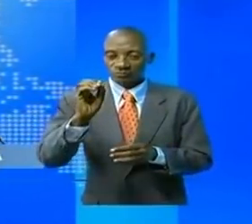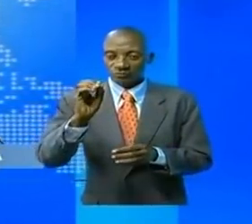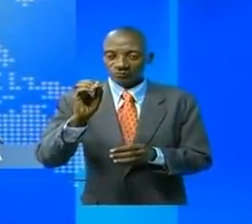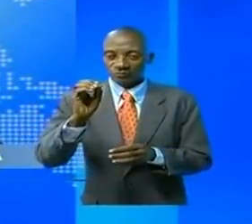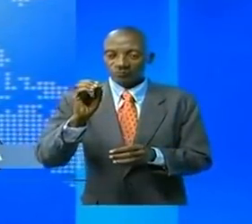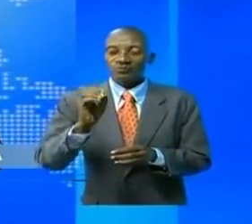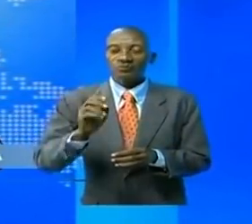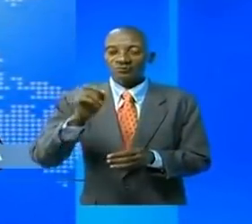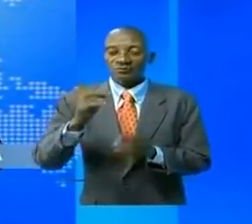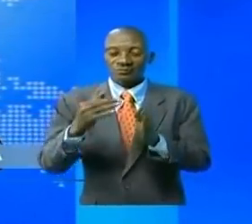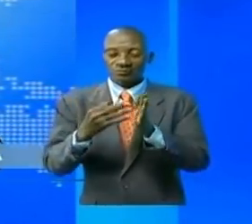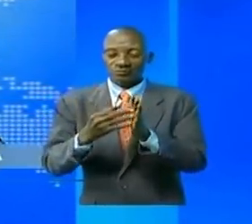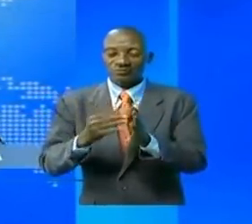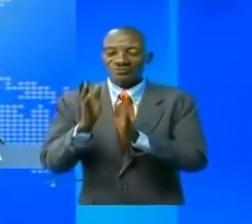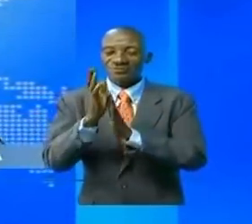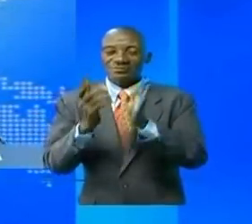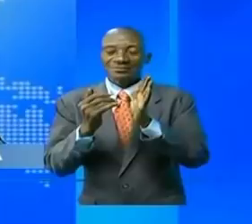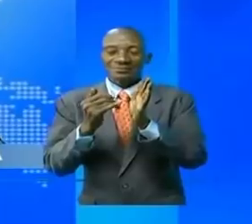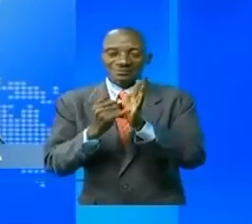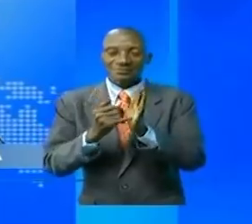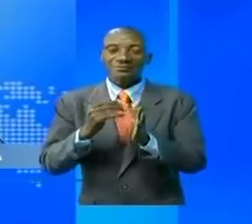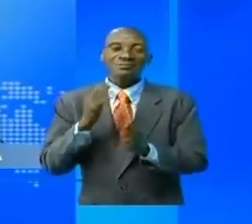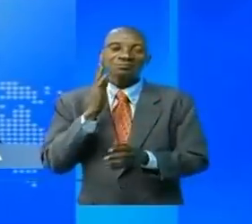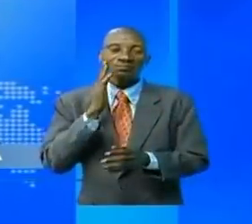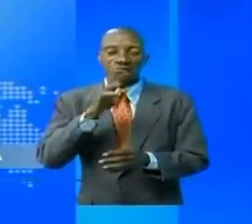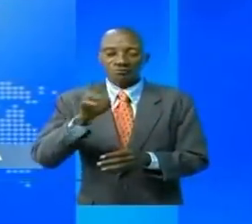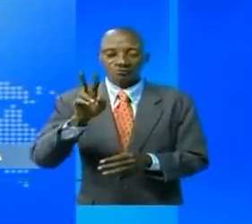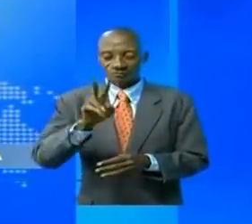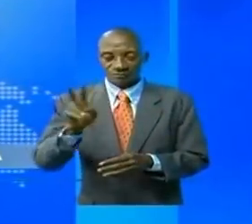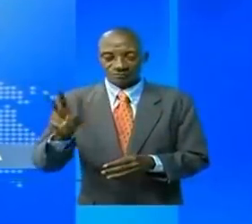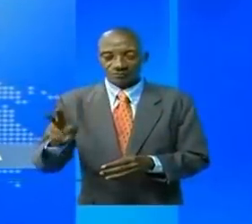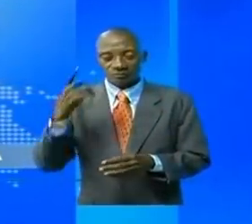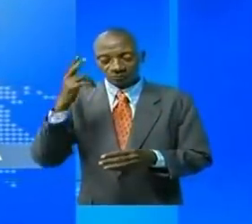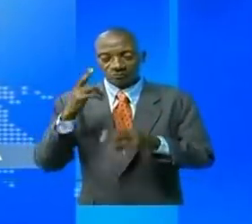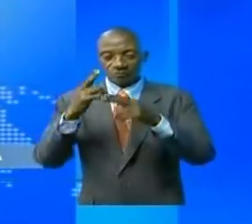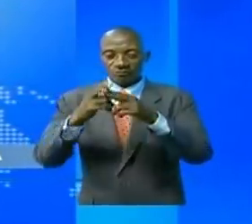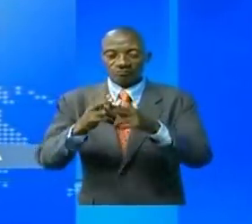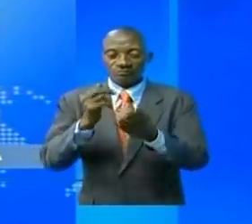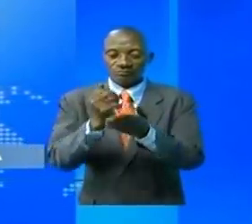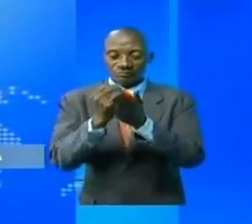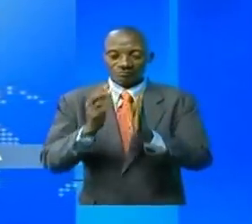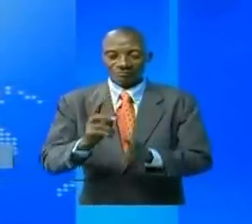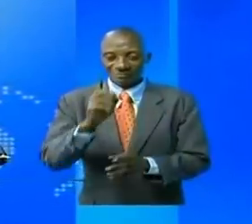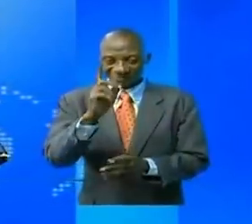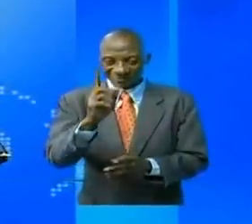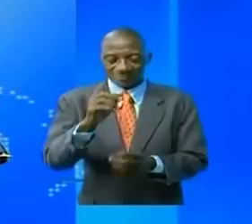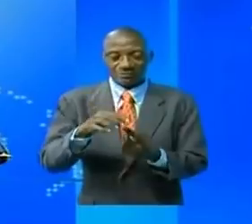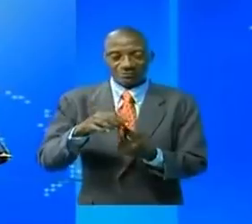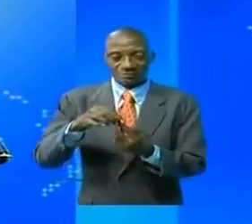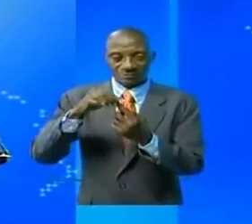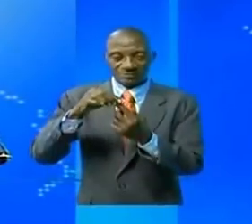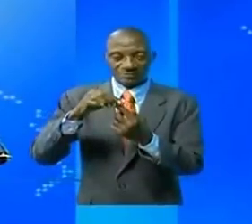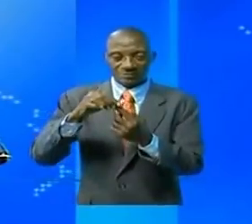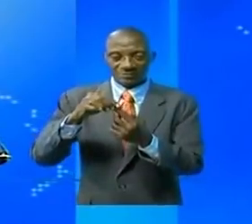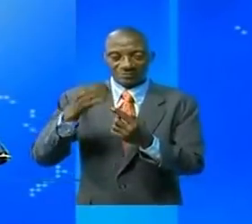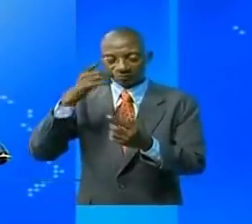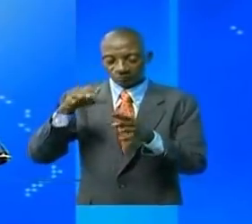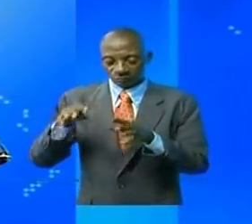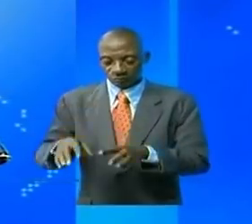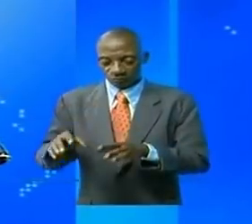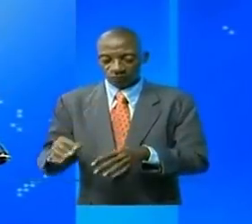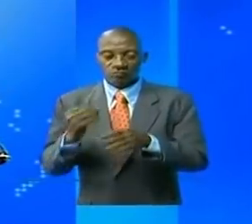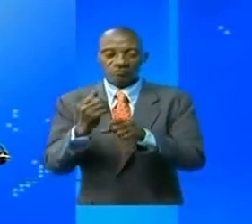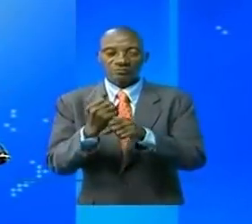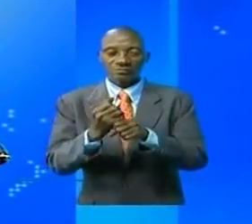22-038 du 16 mai 2022 portant nomination d'un ambassadeur extraordinaire et plénipotentiaire de la